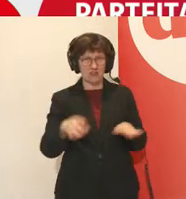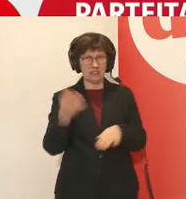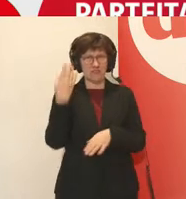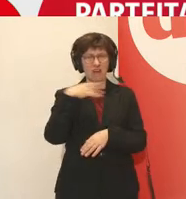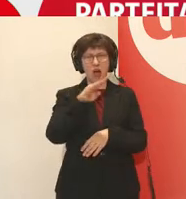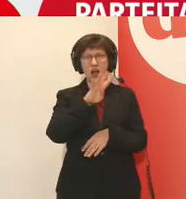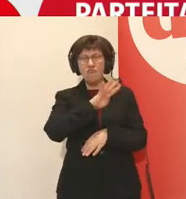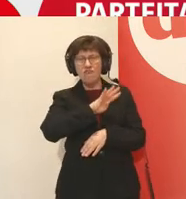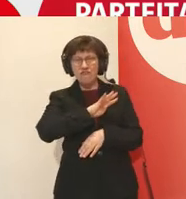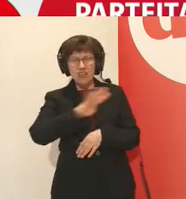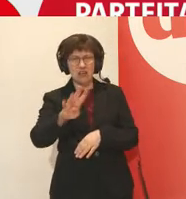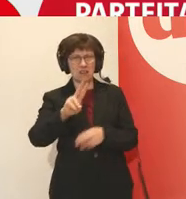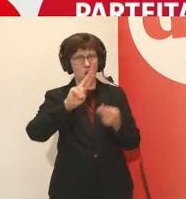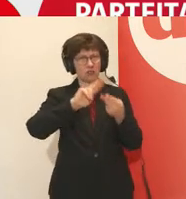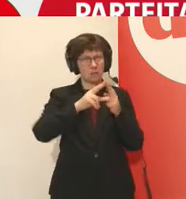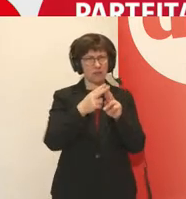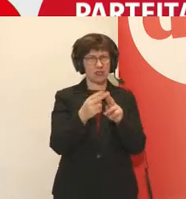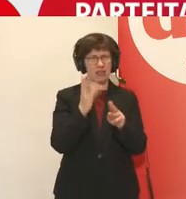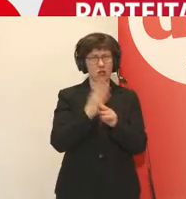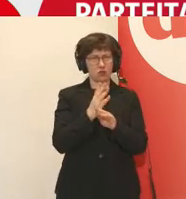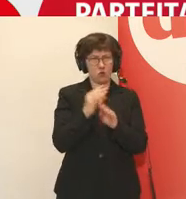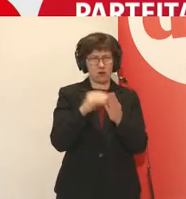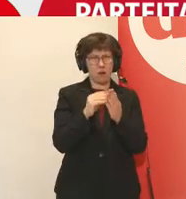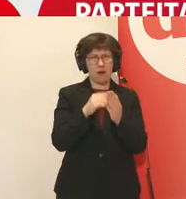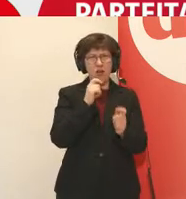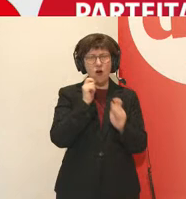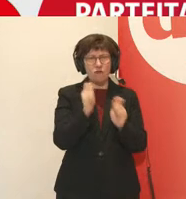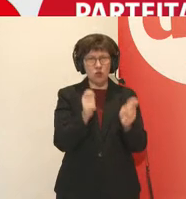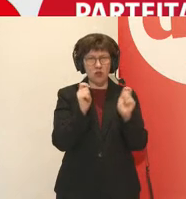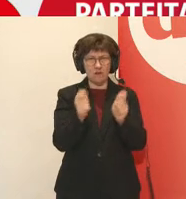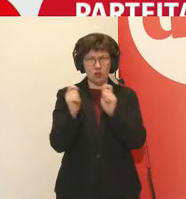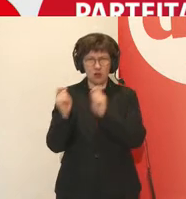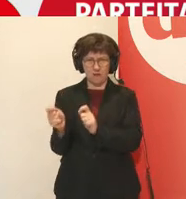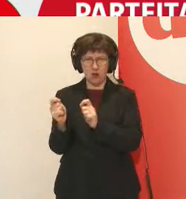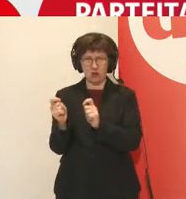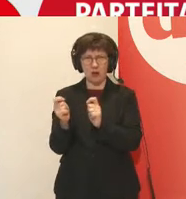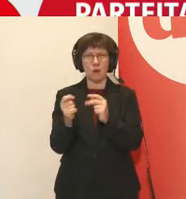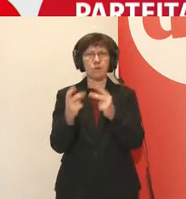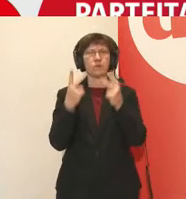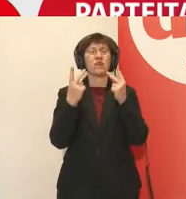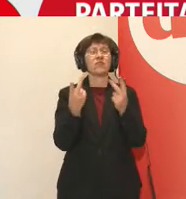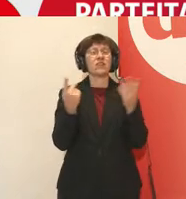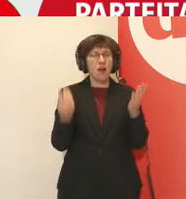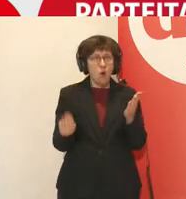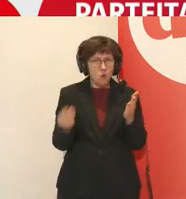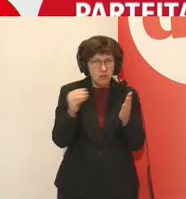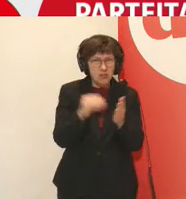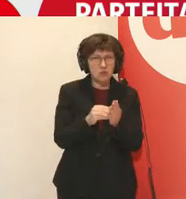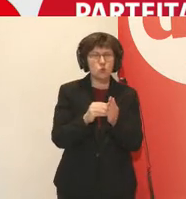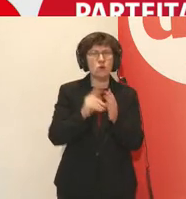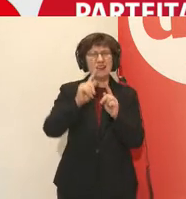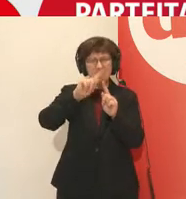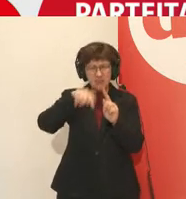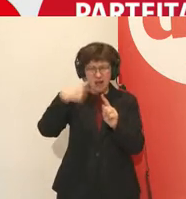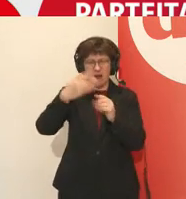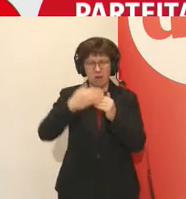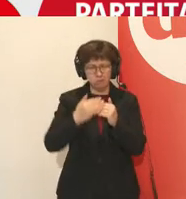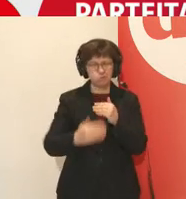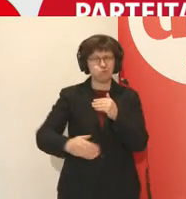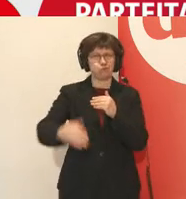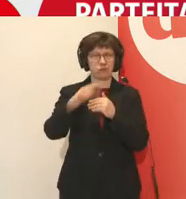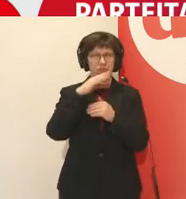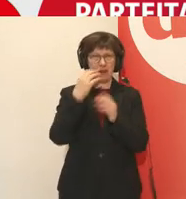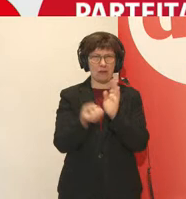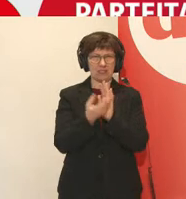4000 mitglieder sich schon beteiligt mit ihren vorschlägen und das wichtige ist auch danach wird noch viel passieren